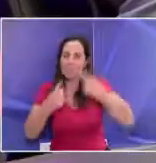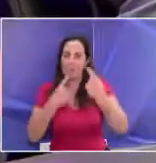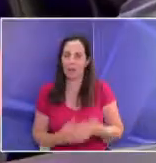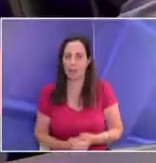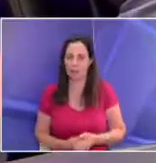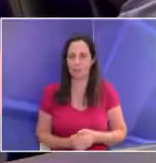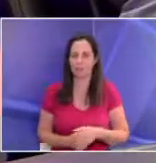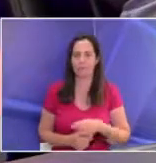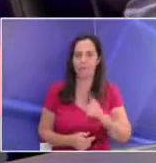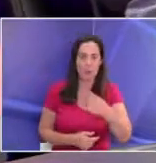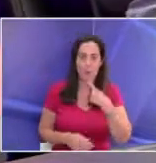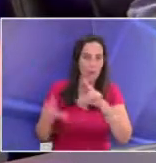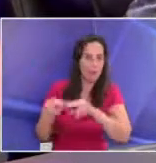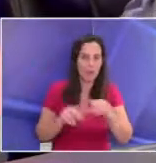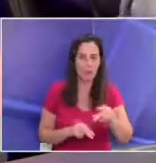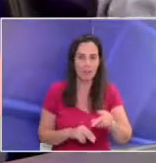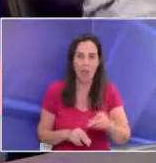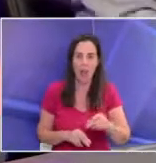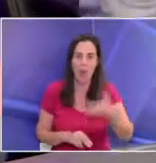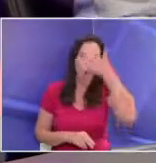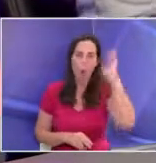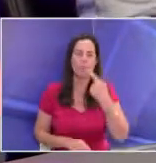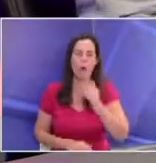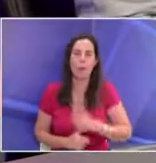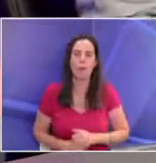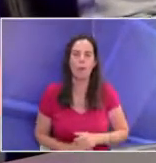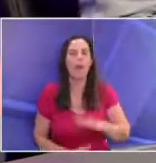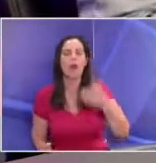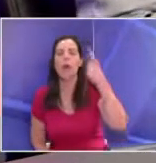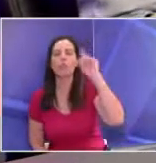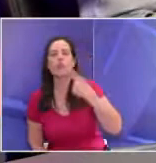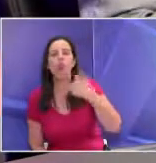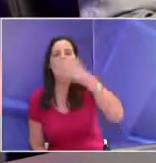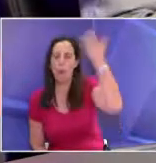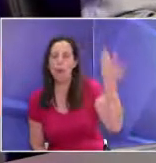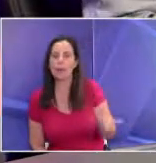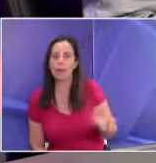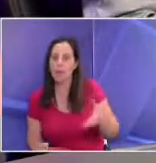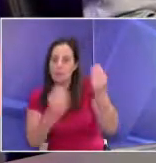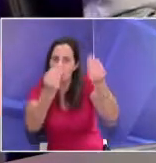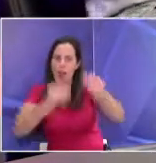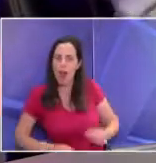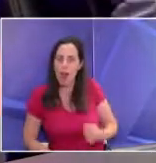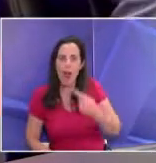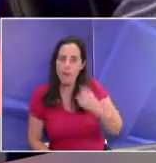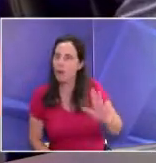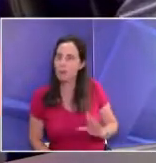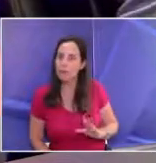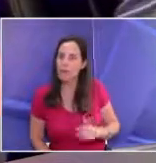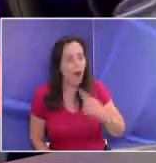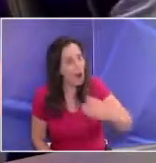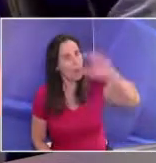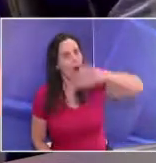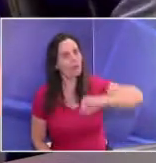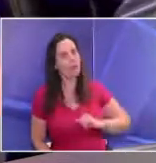לאינטגריטי שלך, אם היית אומר את אותם דברים על אולמרט, ולא אמרת אותם דברים על אולמרט. למה? איך אתה יודע שלא אמרתי? מכיוון ש... שנייה, שנייה. כן. אמרתי. אז אולי היית